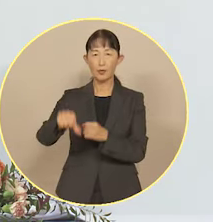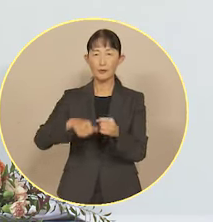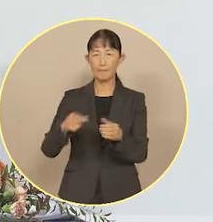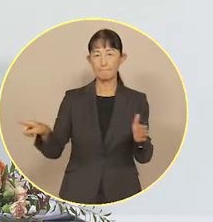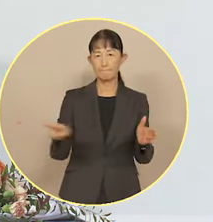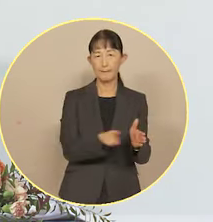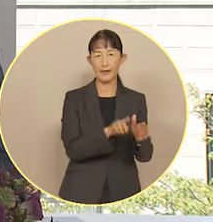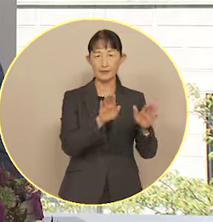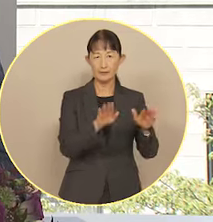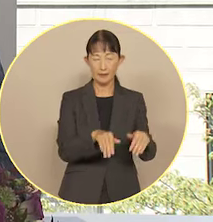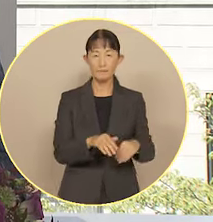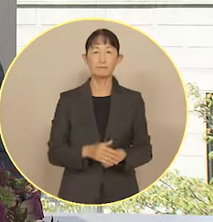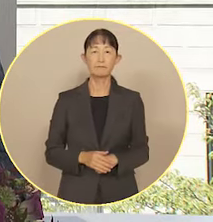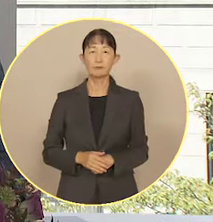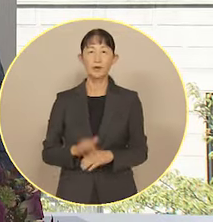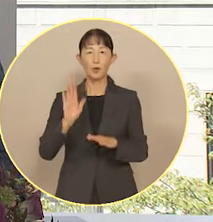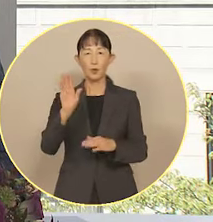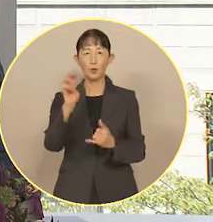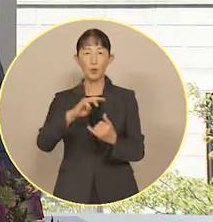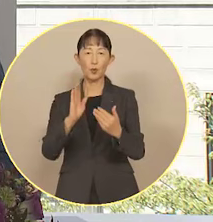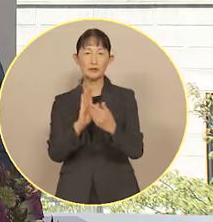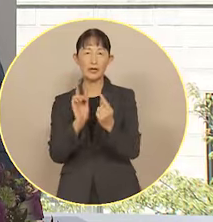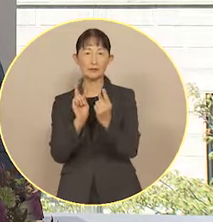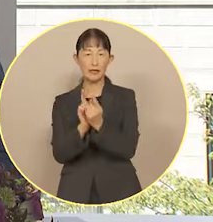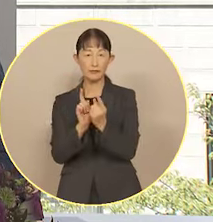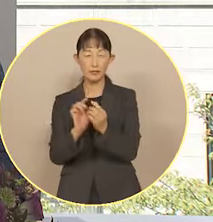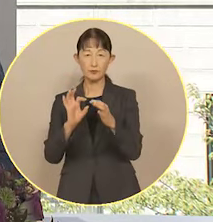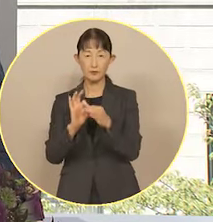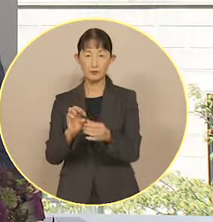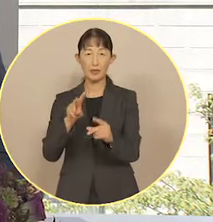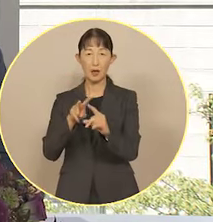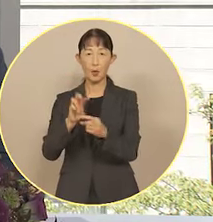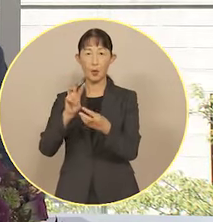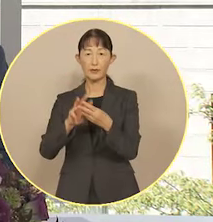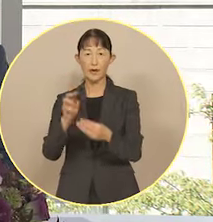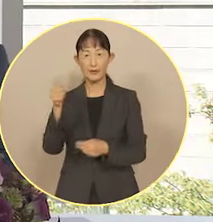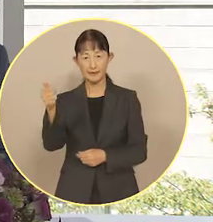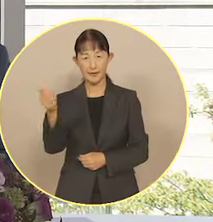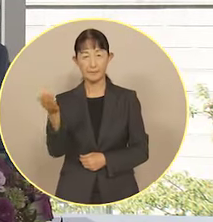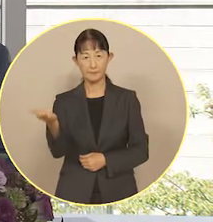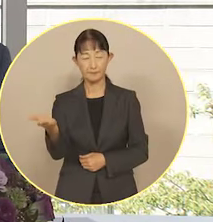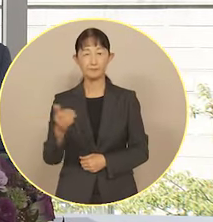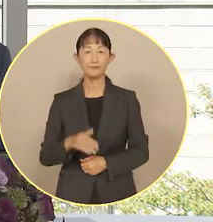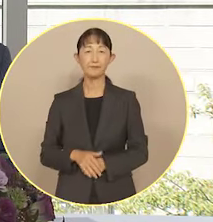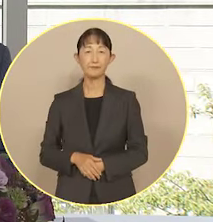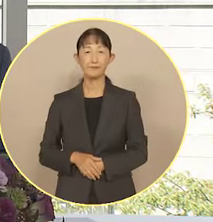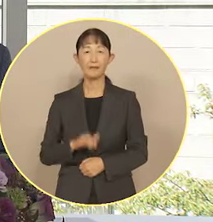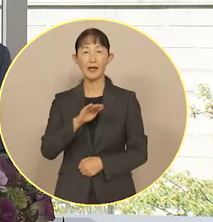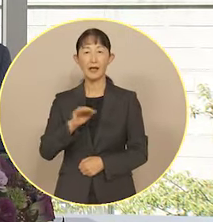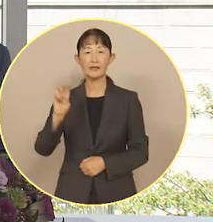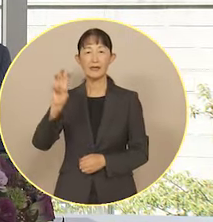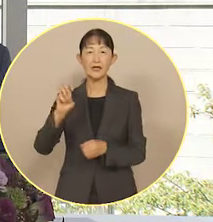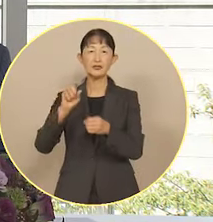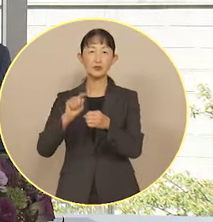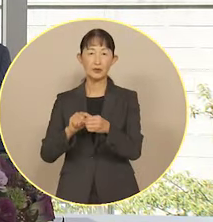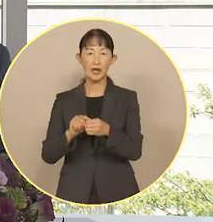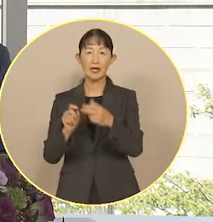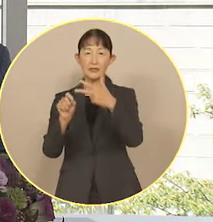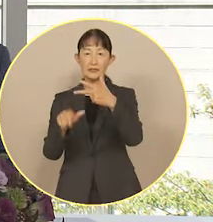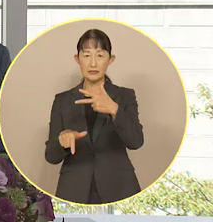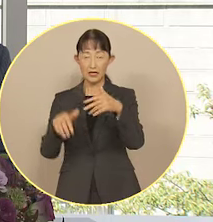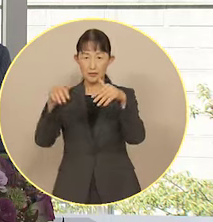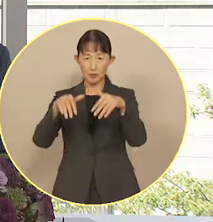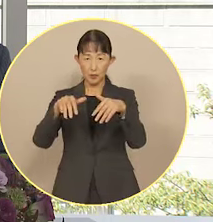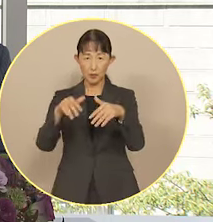今後の防災対策も重要だと思います織田さんいかがでしょうかはい平成30年7月豪雨災害の